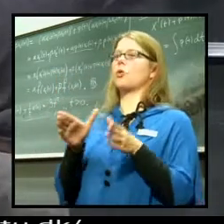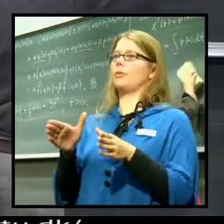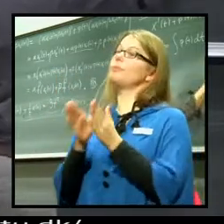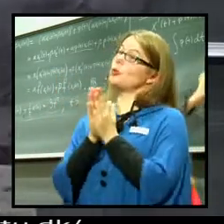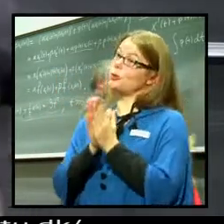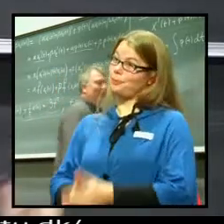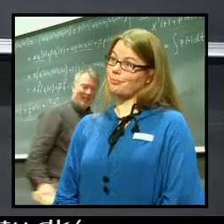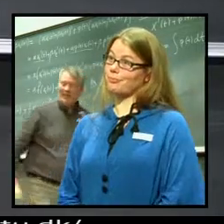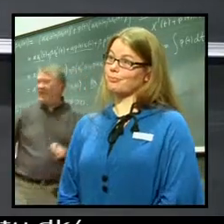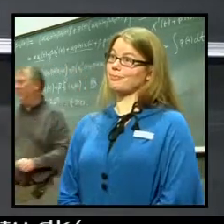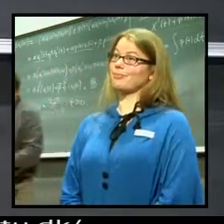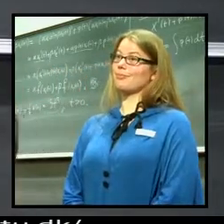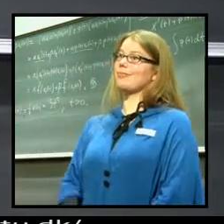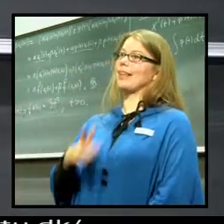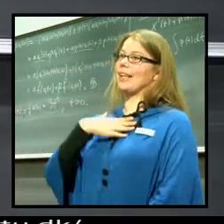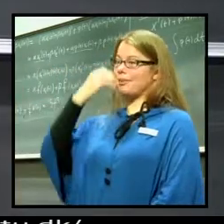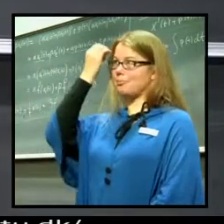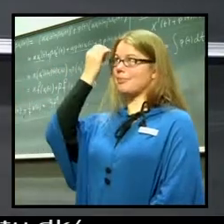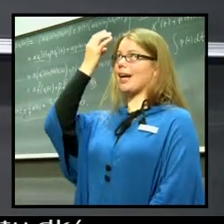Undskyld.